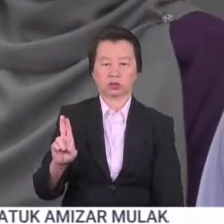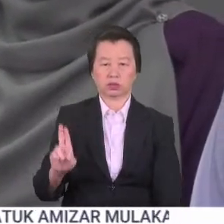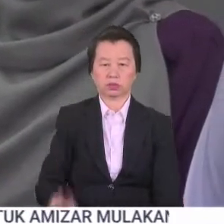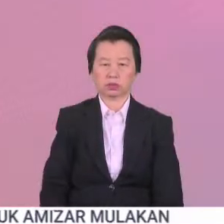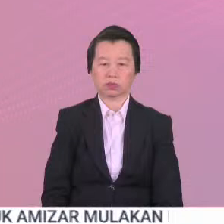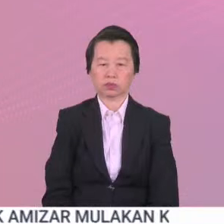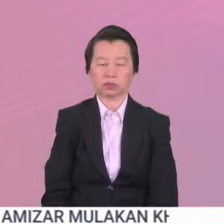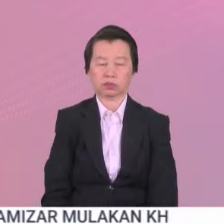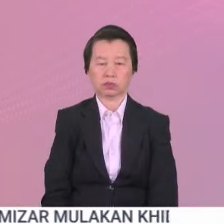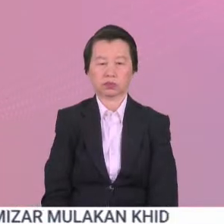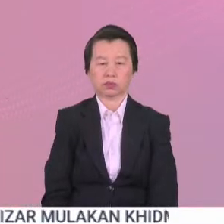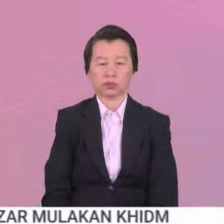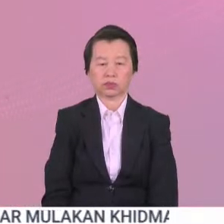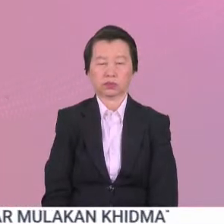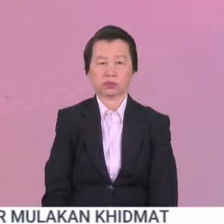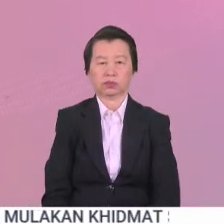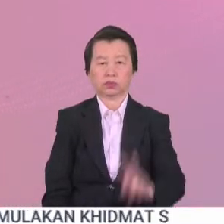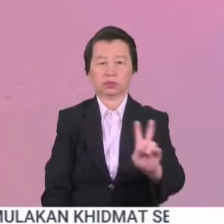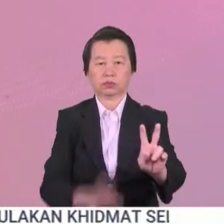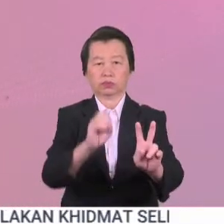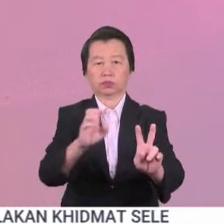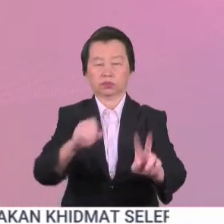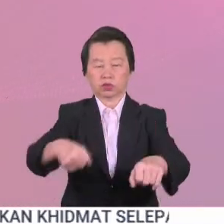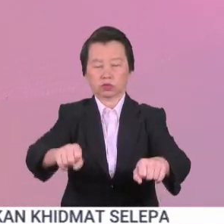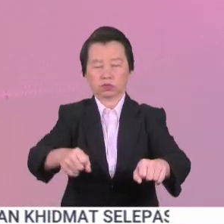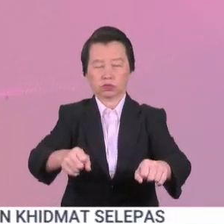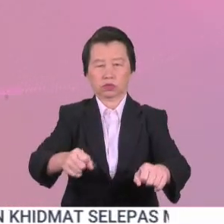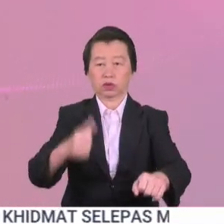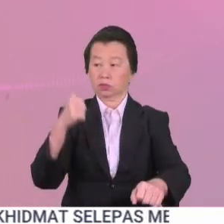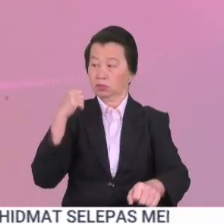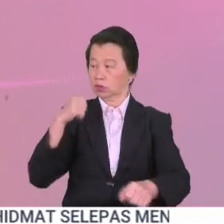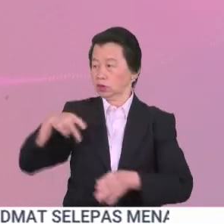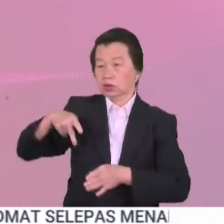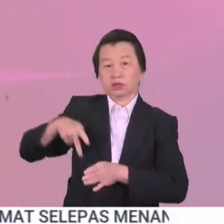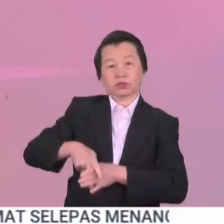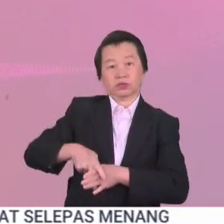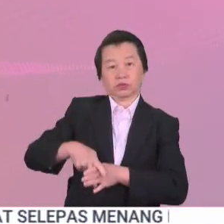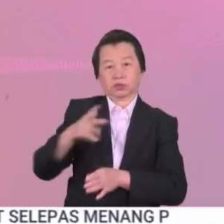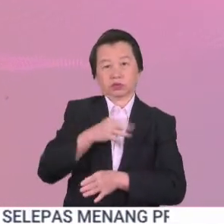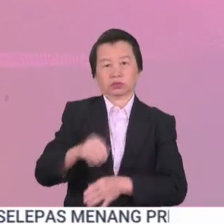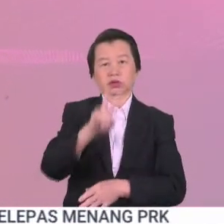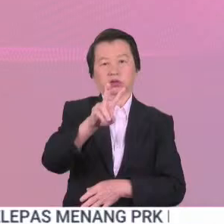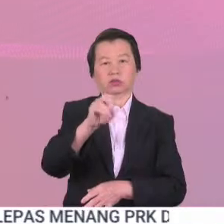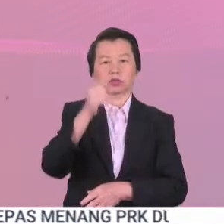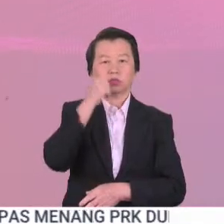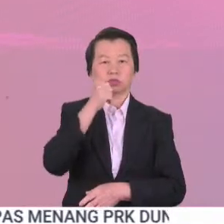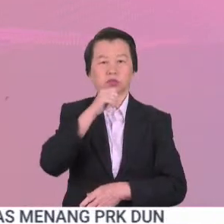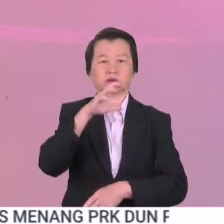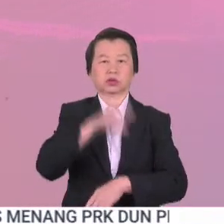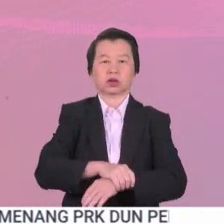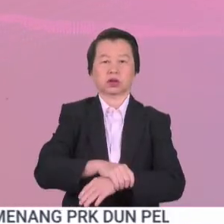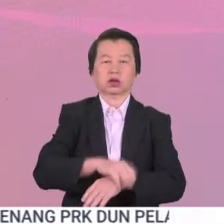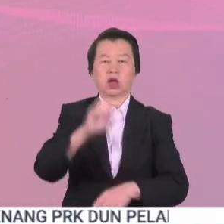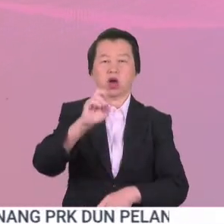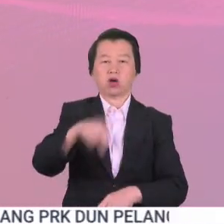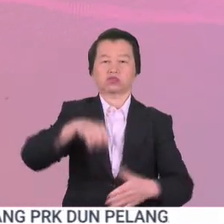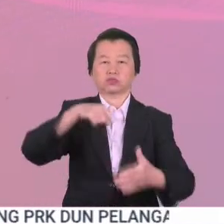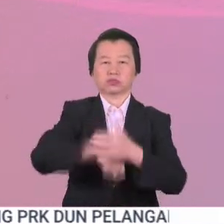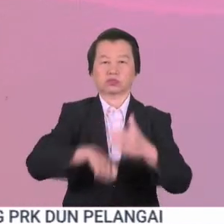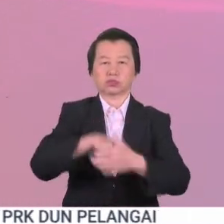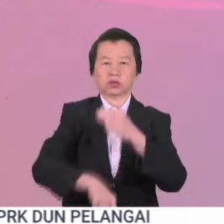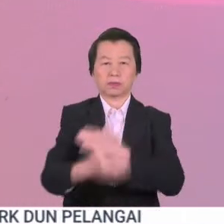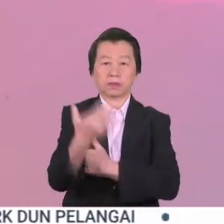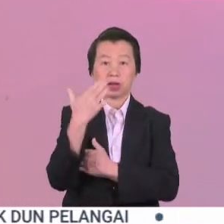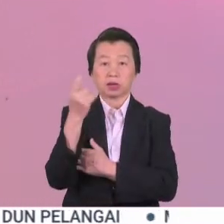OKU 200 penunggang dan pembonceng motosikal termasuk 20 wanita ditahan dalam op samsing jalanan awal